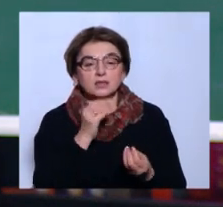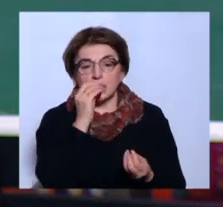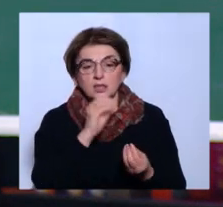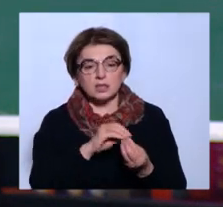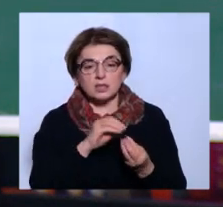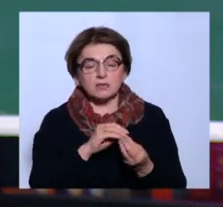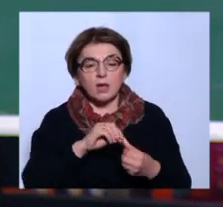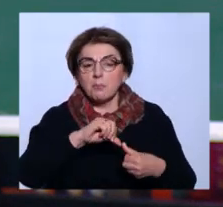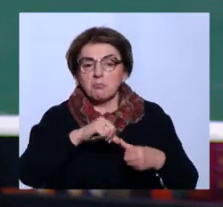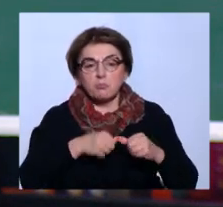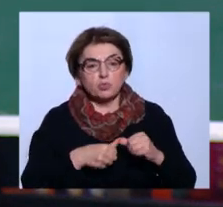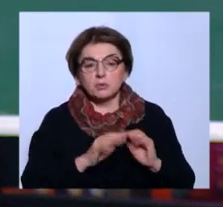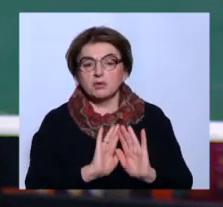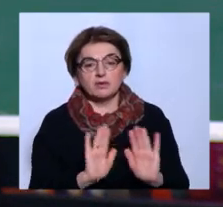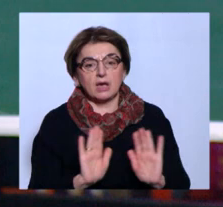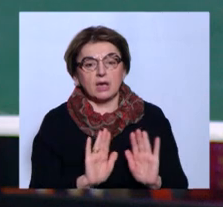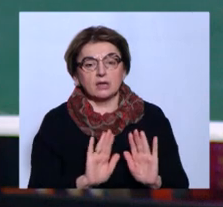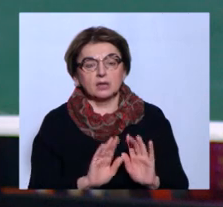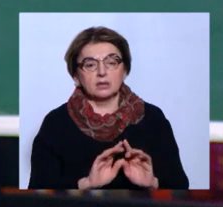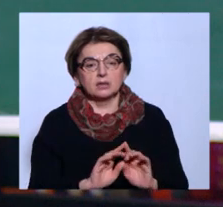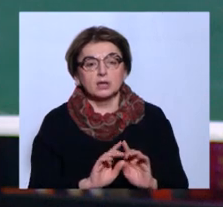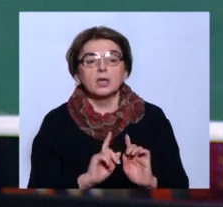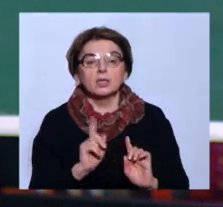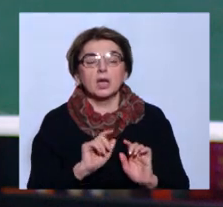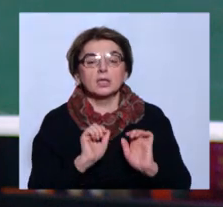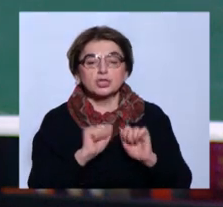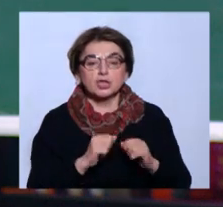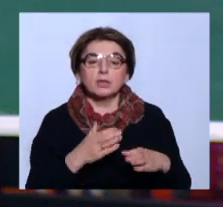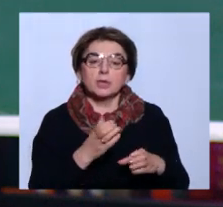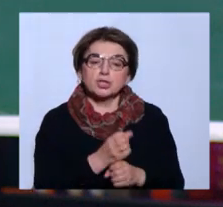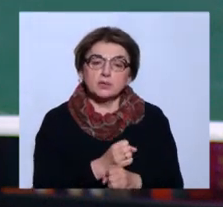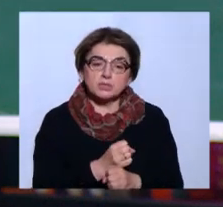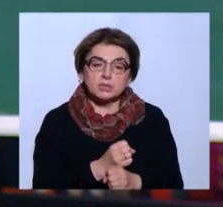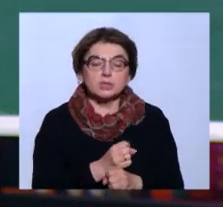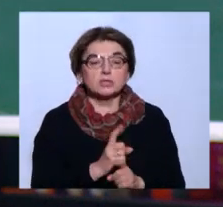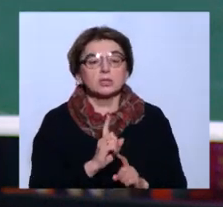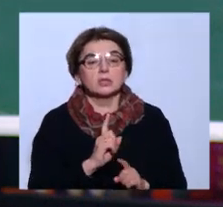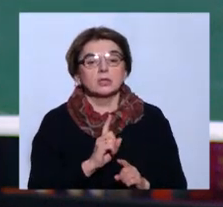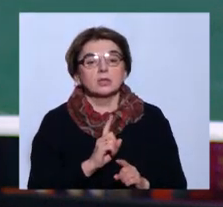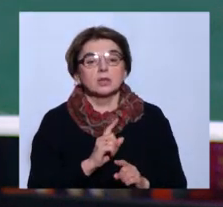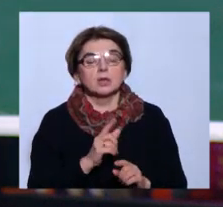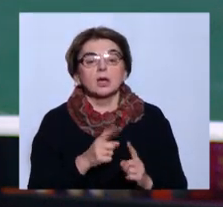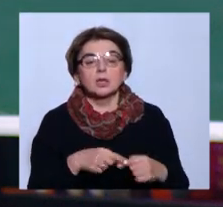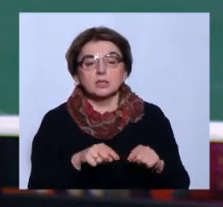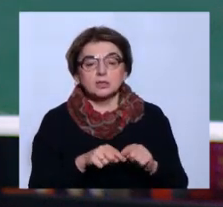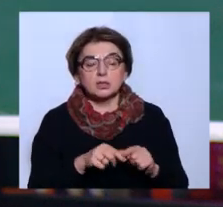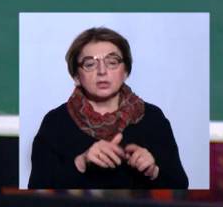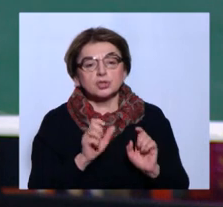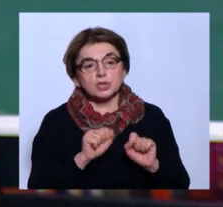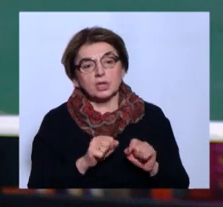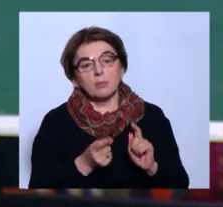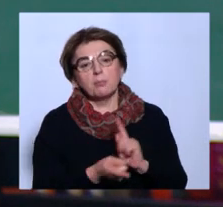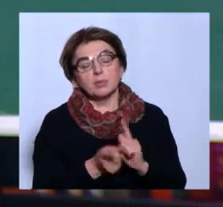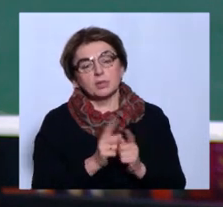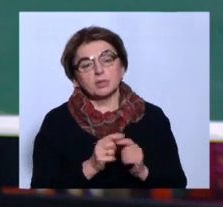ანუ მყარი და მუდმივი არ არის, ხო? რაღაცა შეიძლება შემცირდეს მისი რაოდენობა პოპულაციაში, ინდივიდთა რაოდენობა, შეიძლება